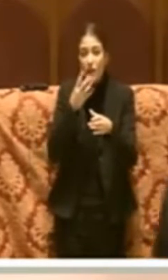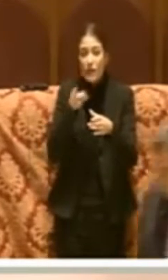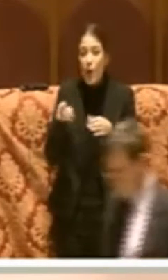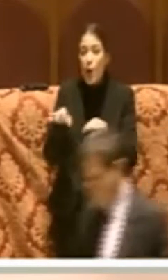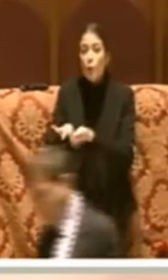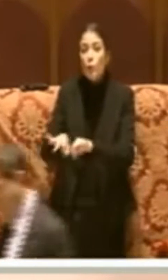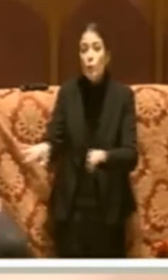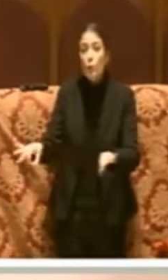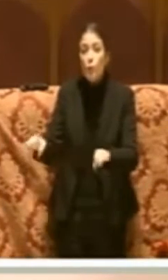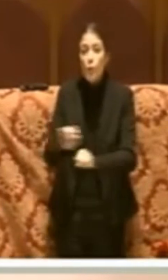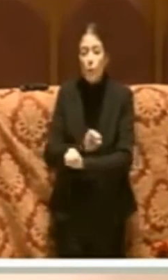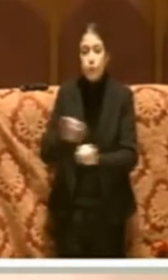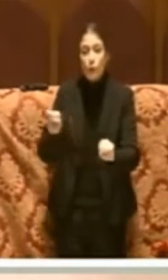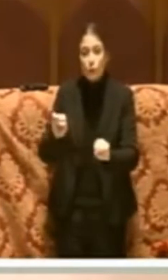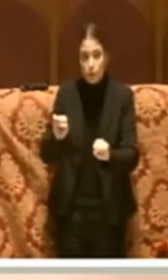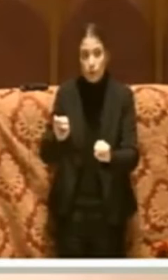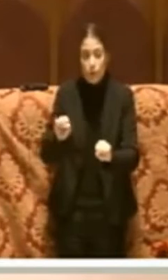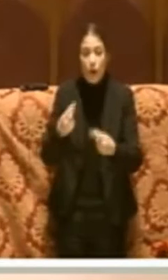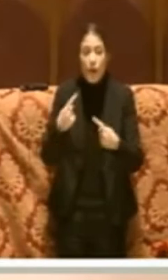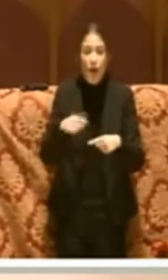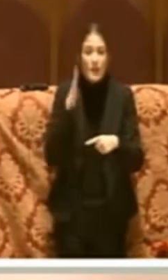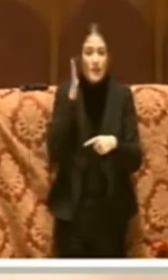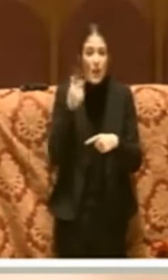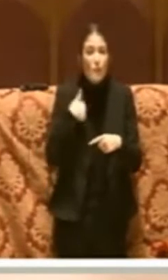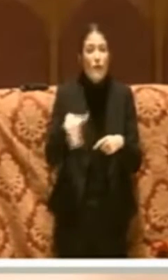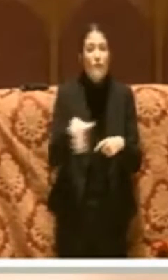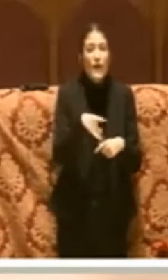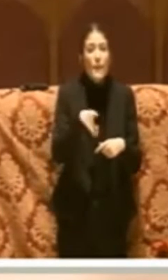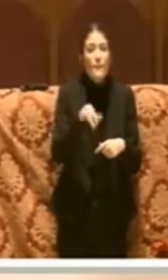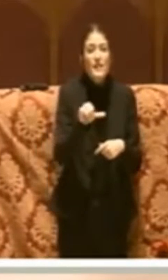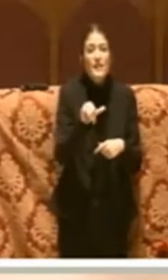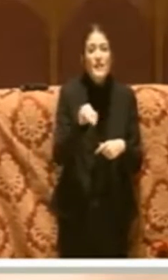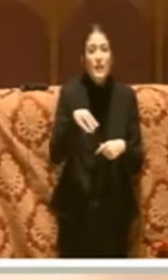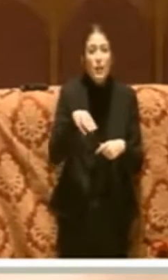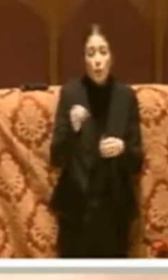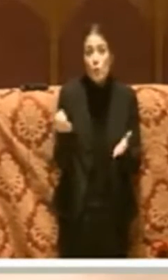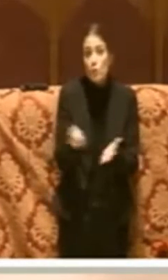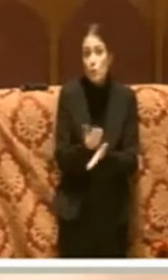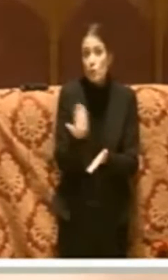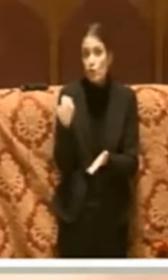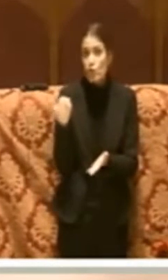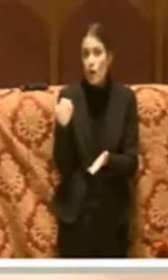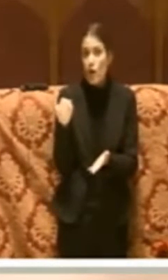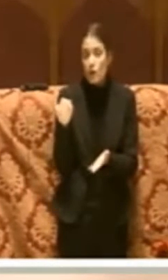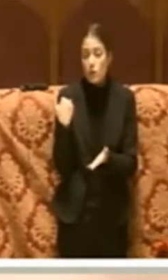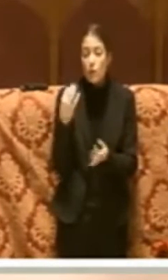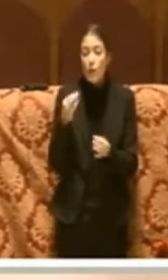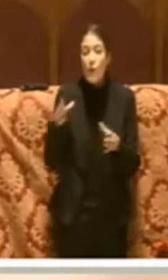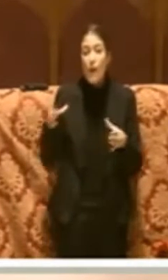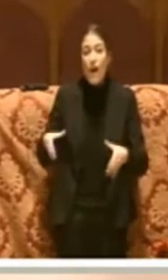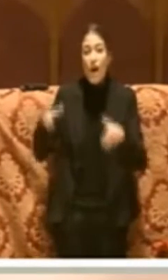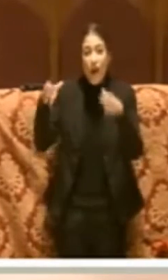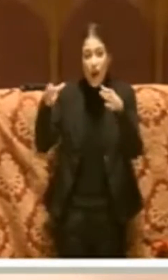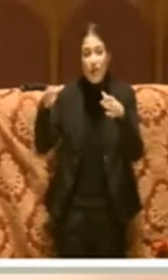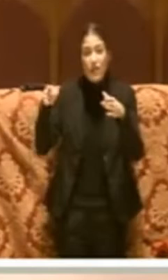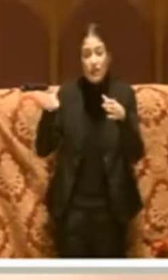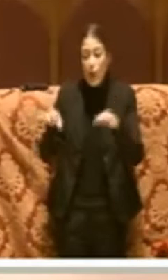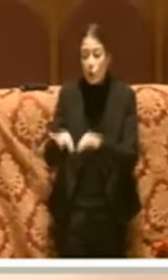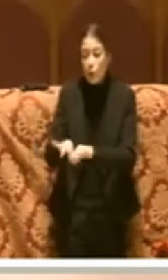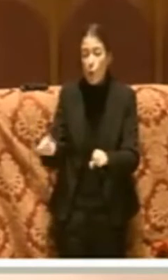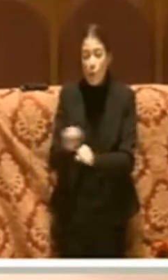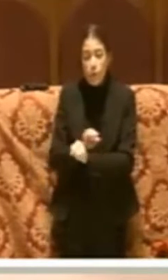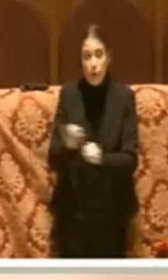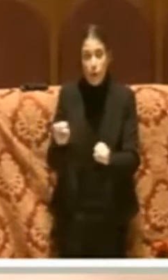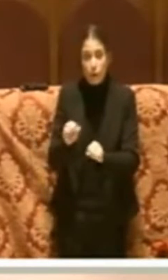tubo come è successo ad esempio a via pisino dove montata la caldaia sono scoppiati i tubi